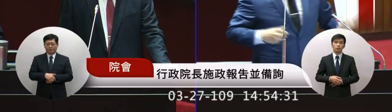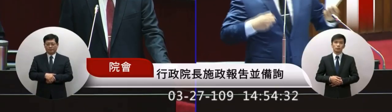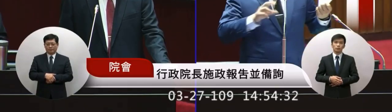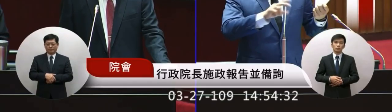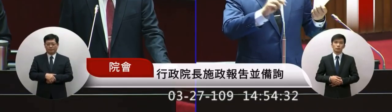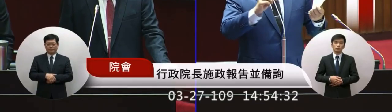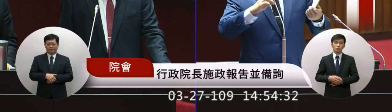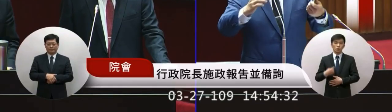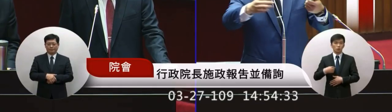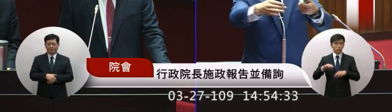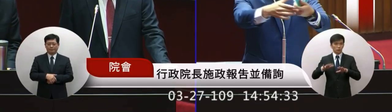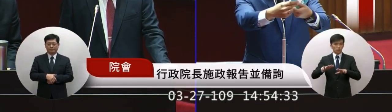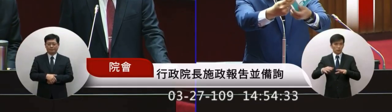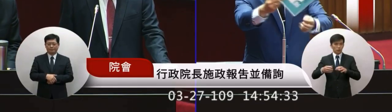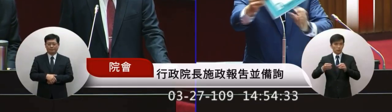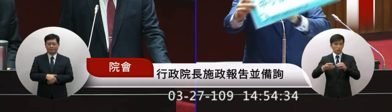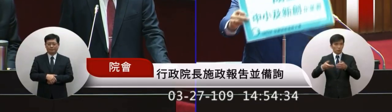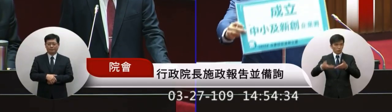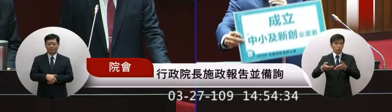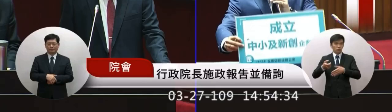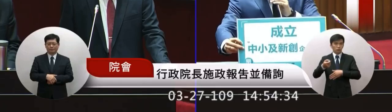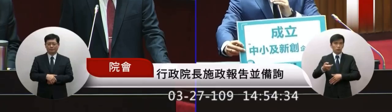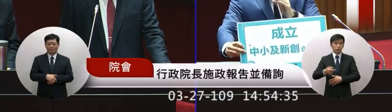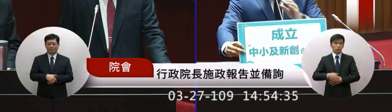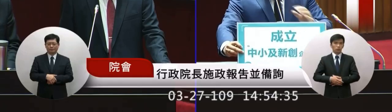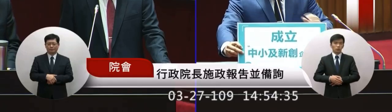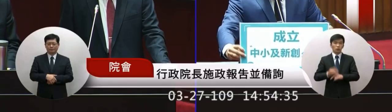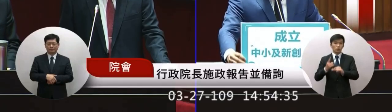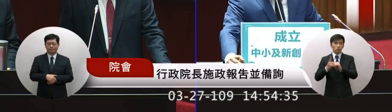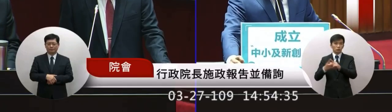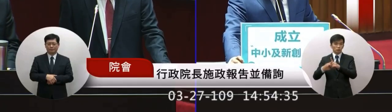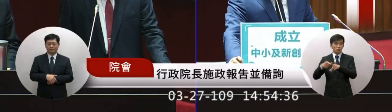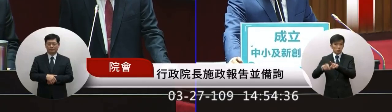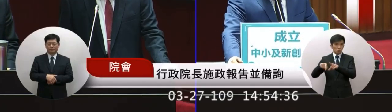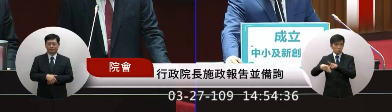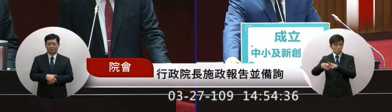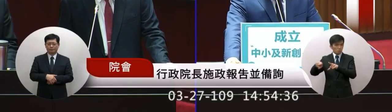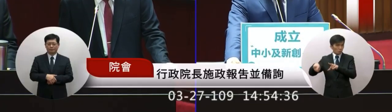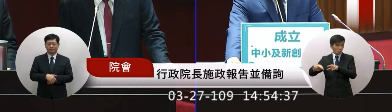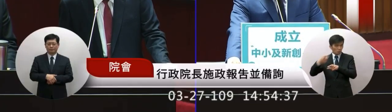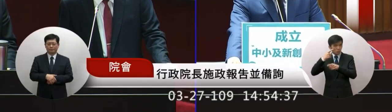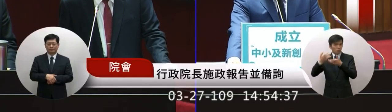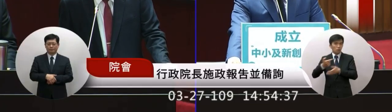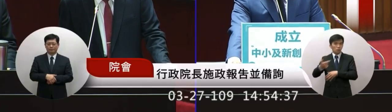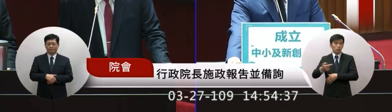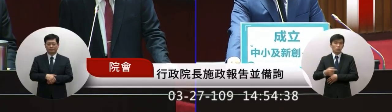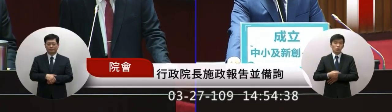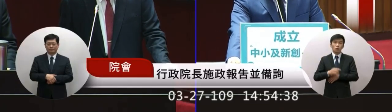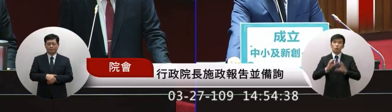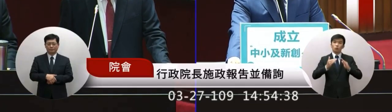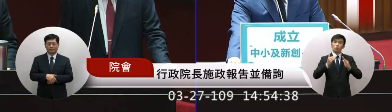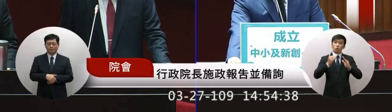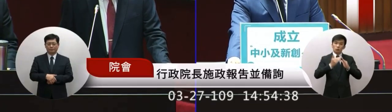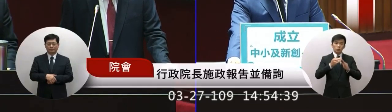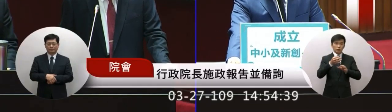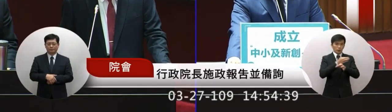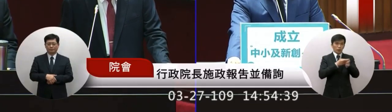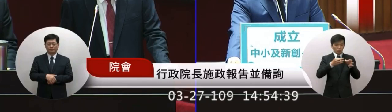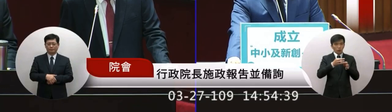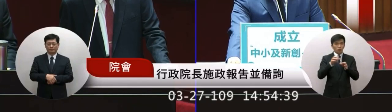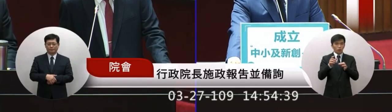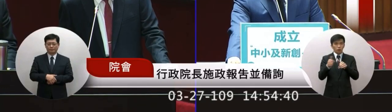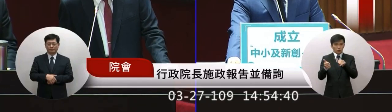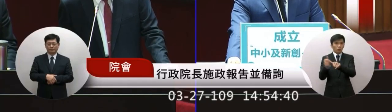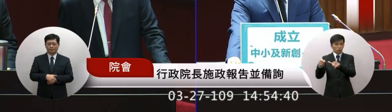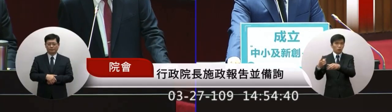这我今天的重点了哈，因为我感觉讲中小企业就重要。我们国家的经济还是以中小企业为基石，我们海外的台